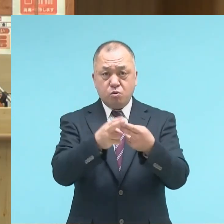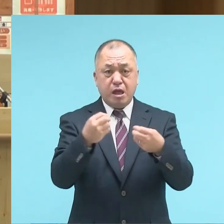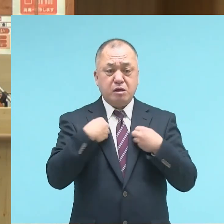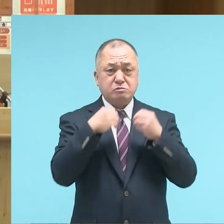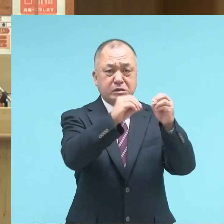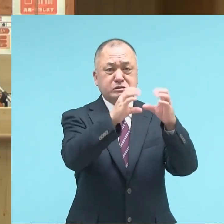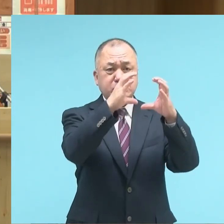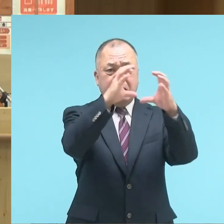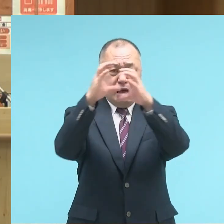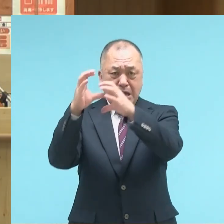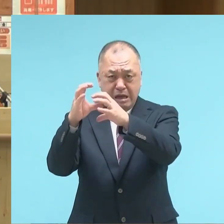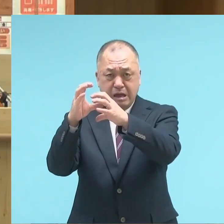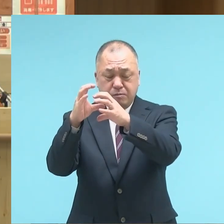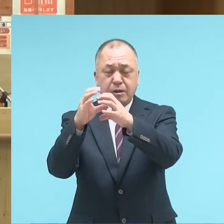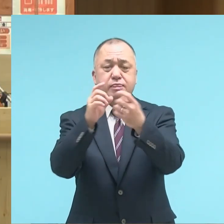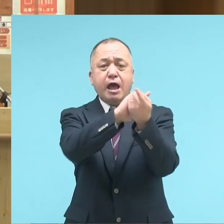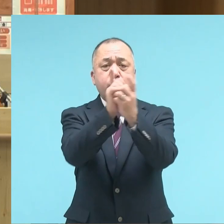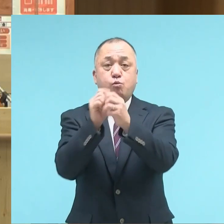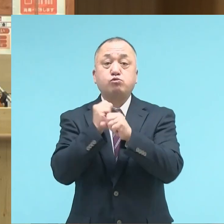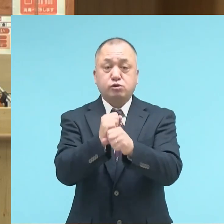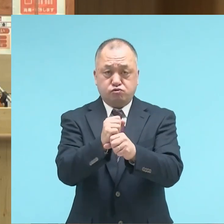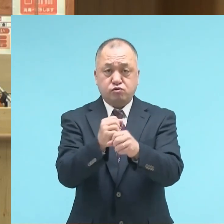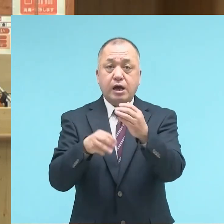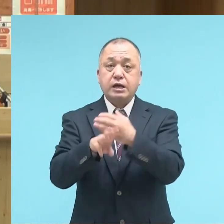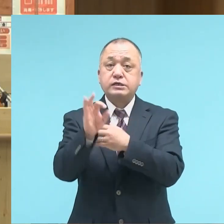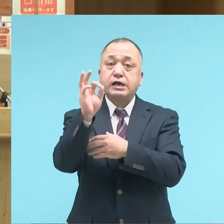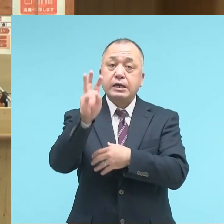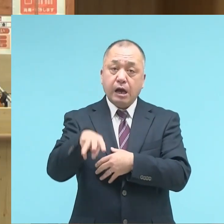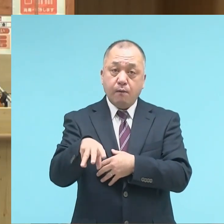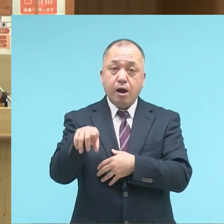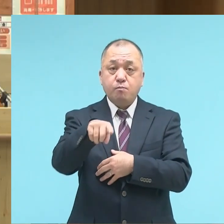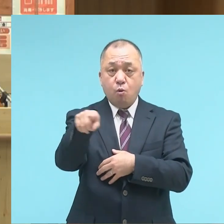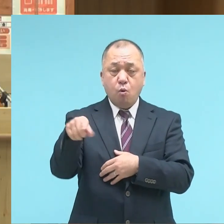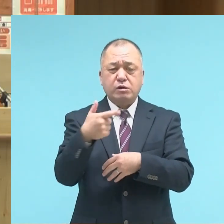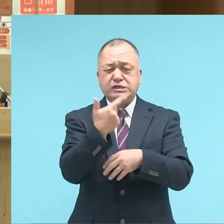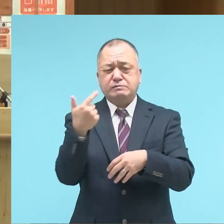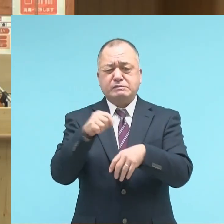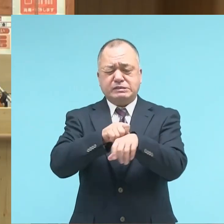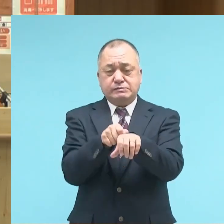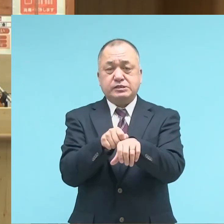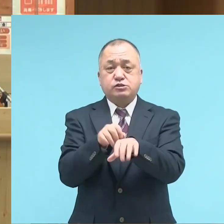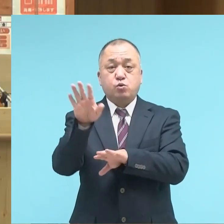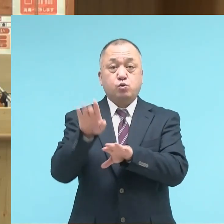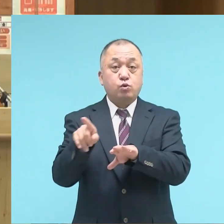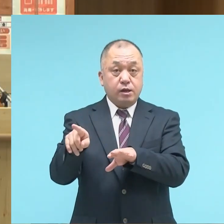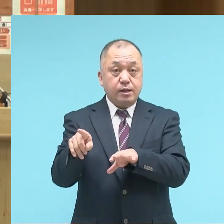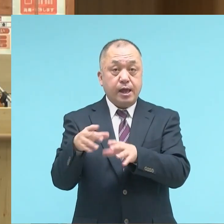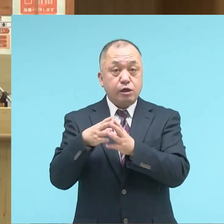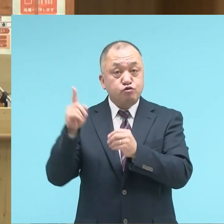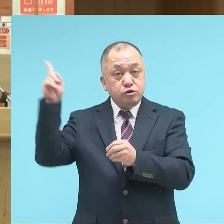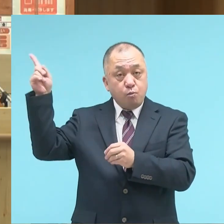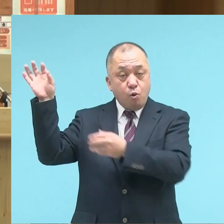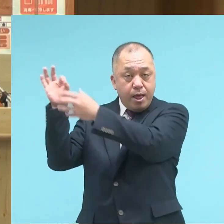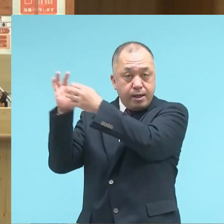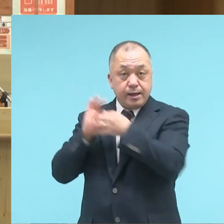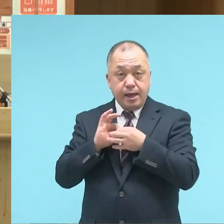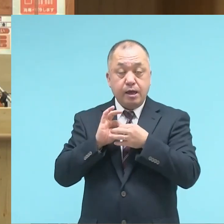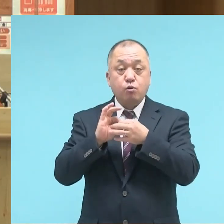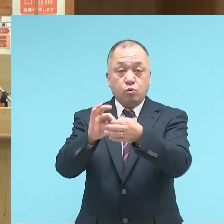対応もそうですし、旭川のそういった非常に厳しい状況の中で、国ともしっかり連携をして延べ300人弱